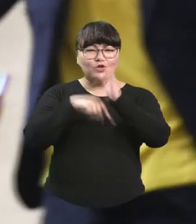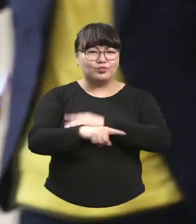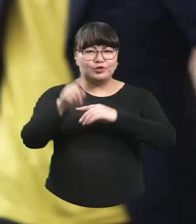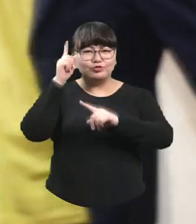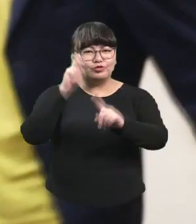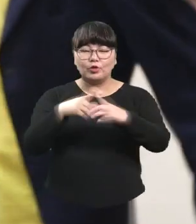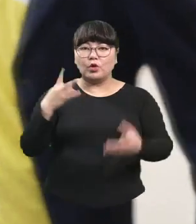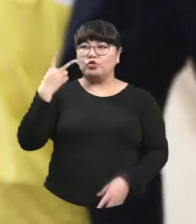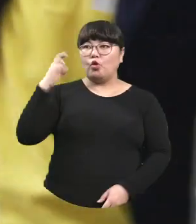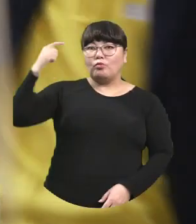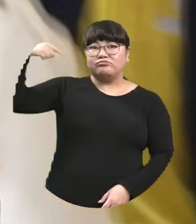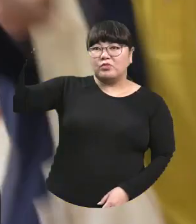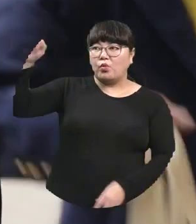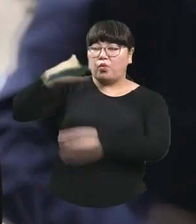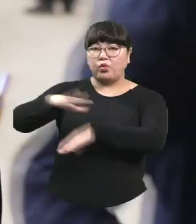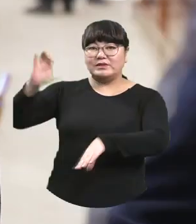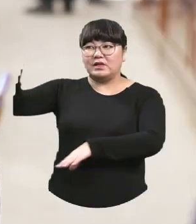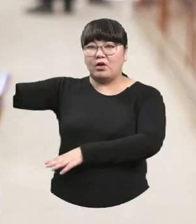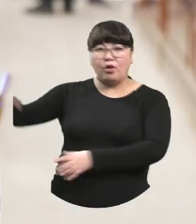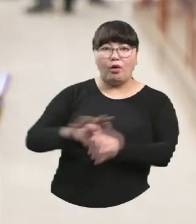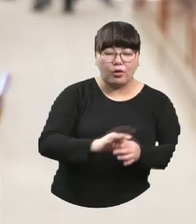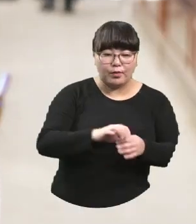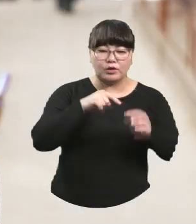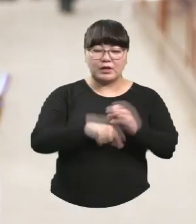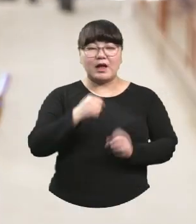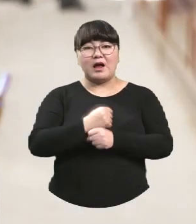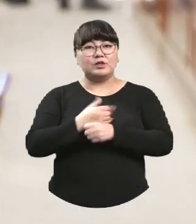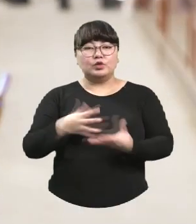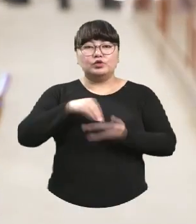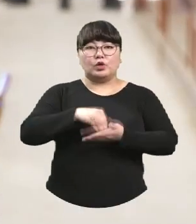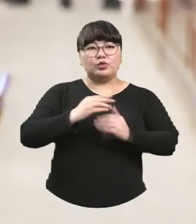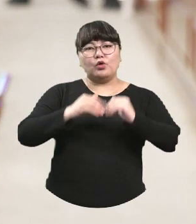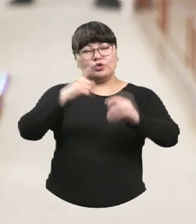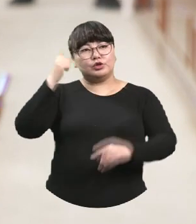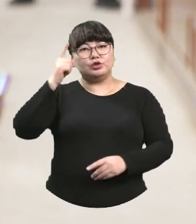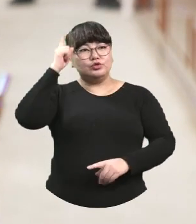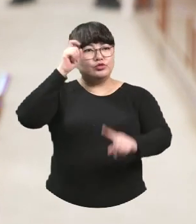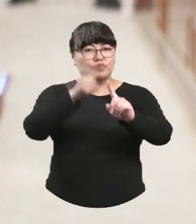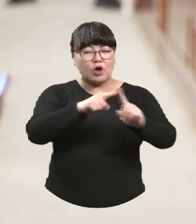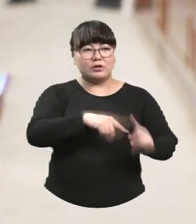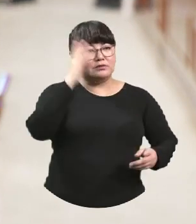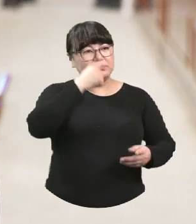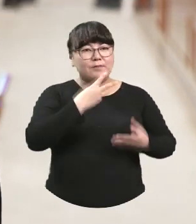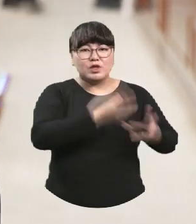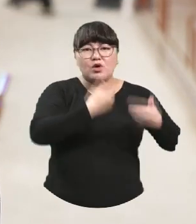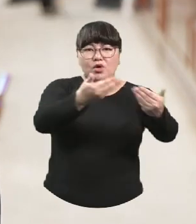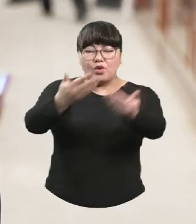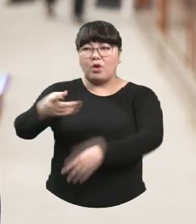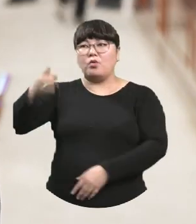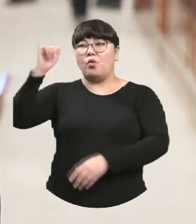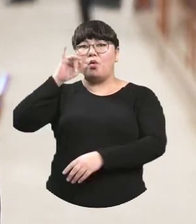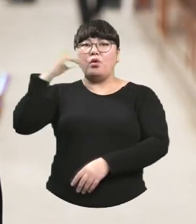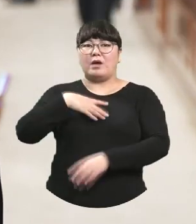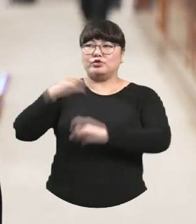зорилго нь бид нар нүүбийн хүүхдийн сантай хамтарч хийдэг нь тогтвортой хөгжлийн зорилгыг таниулах, ялангуяа уур амьсгалын өөрчлөлт одоо Монгол хүн